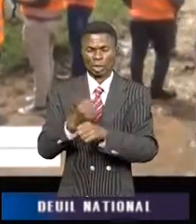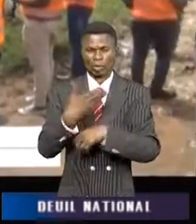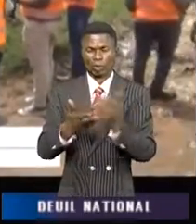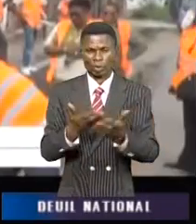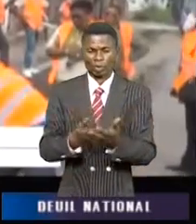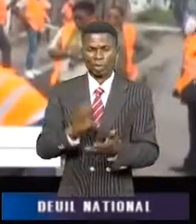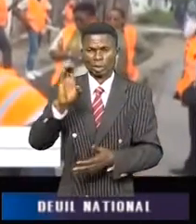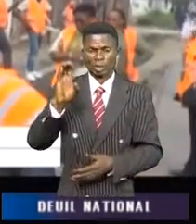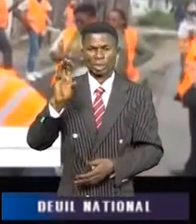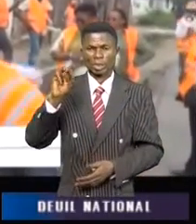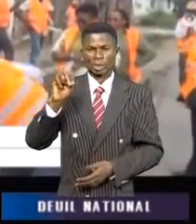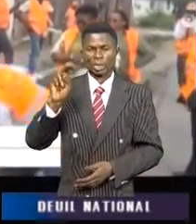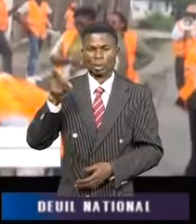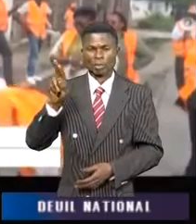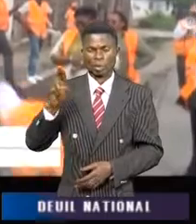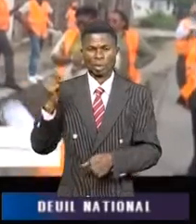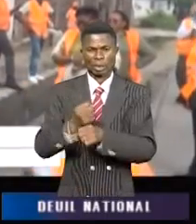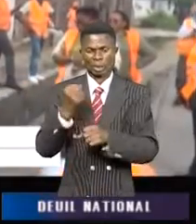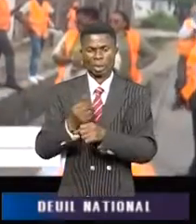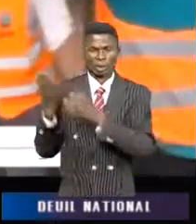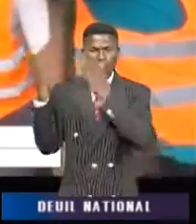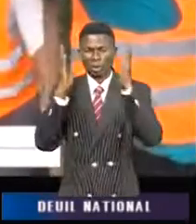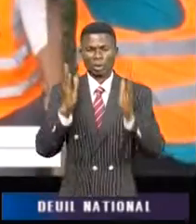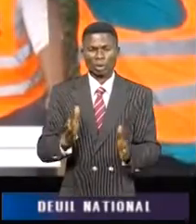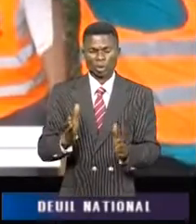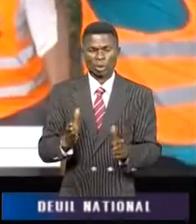une des vieilles structures du secteur des transports, en